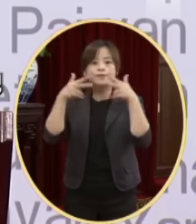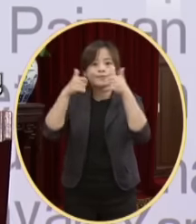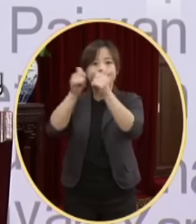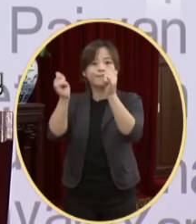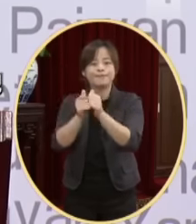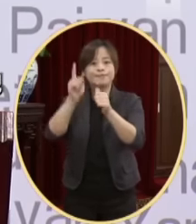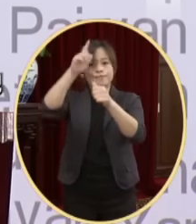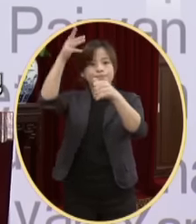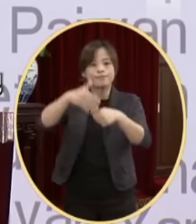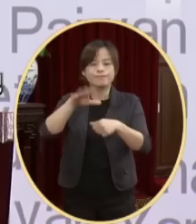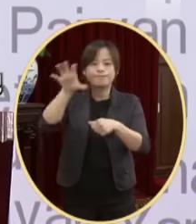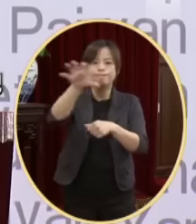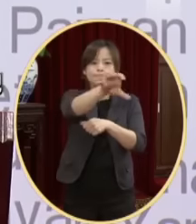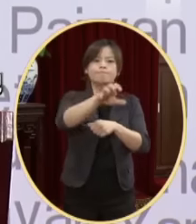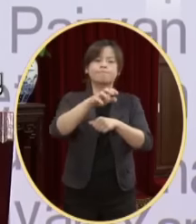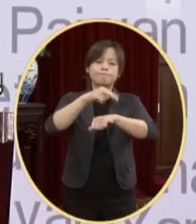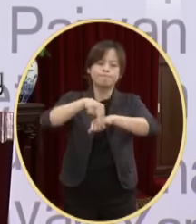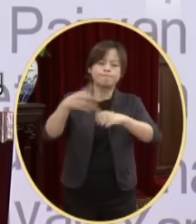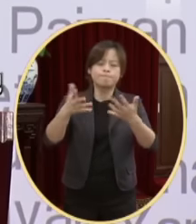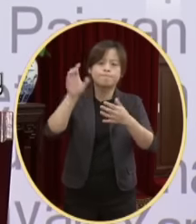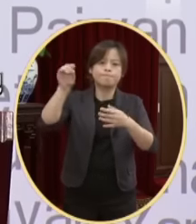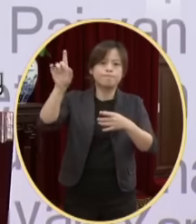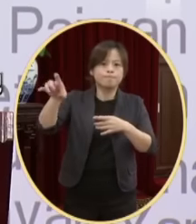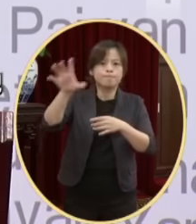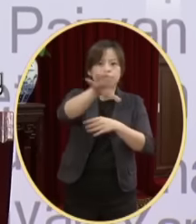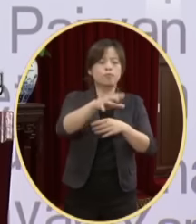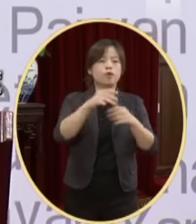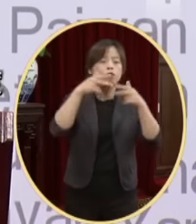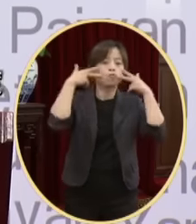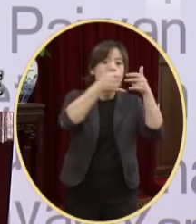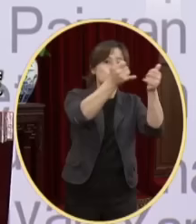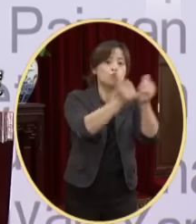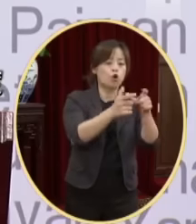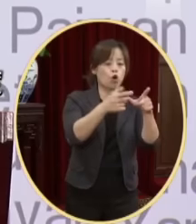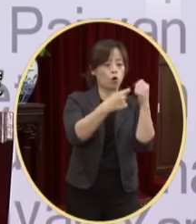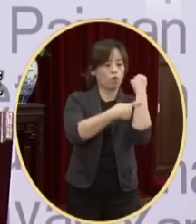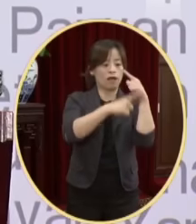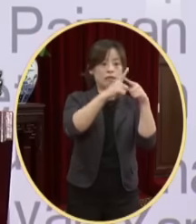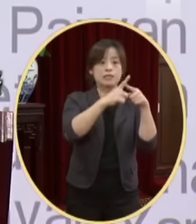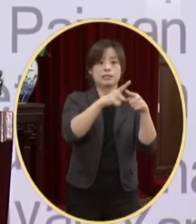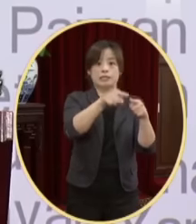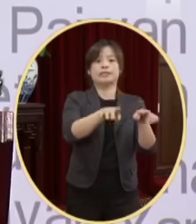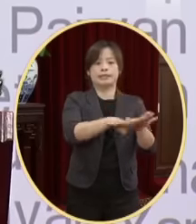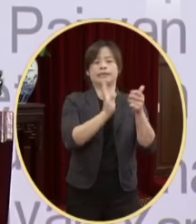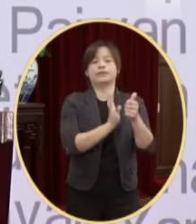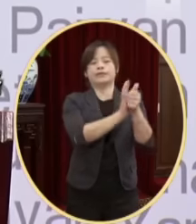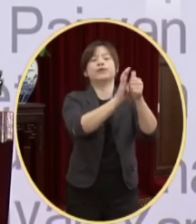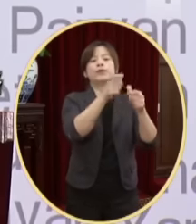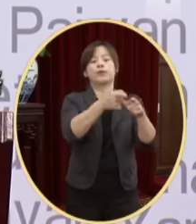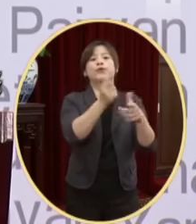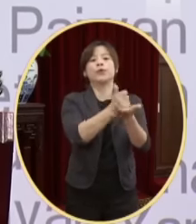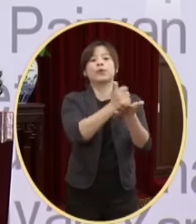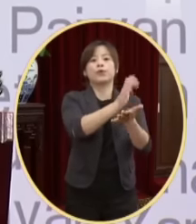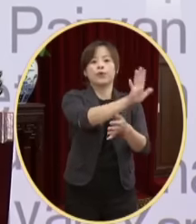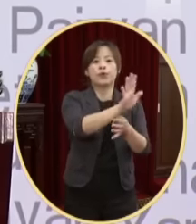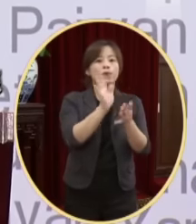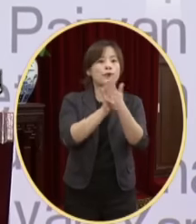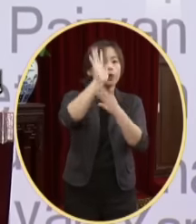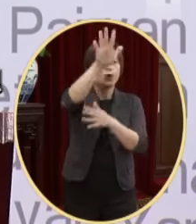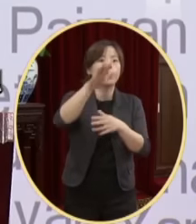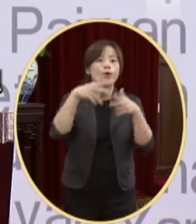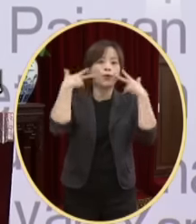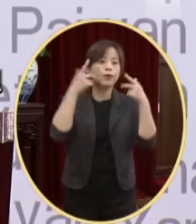原住民族传统领域的土地。部落公法人的制度，我们已经推动上路。未来原住